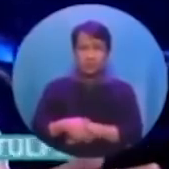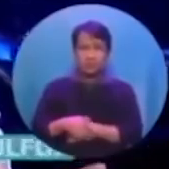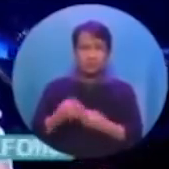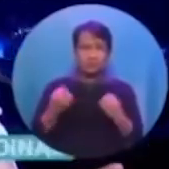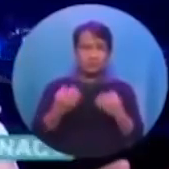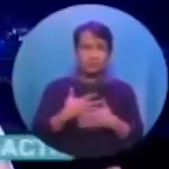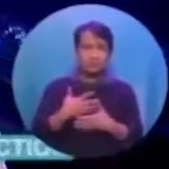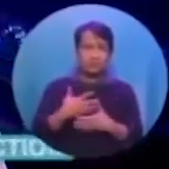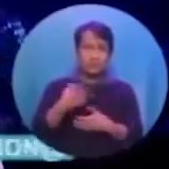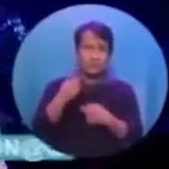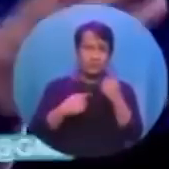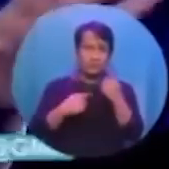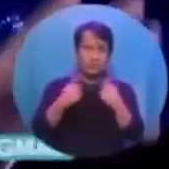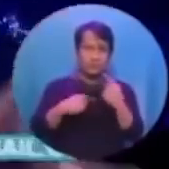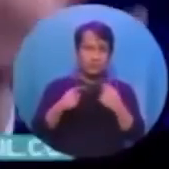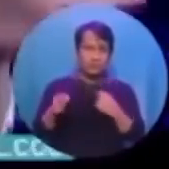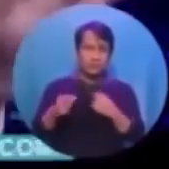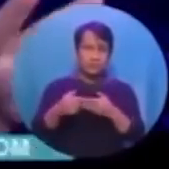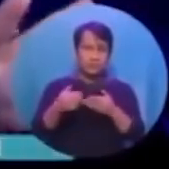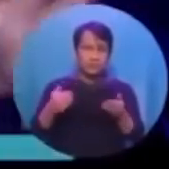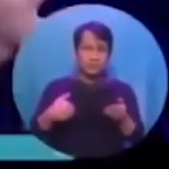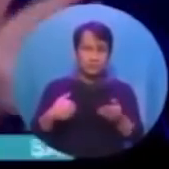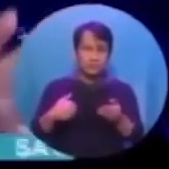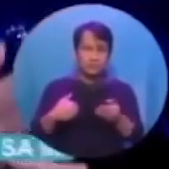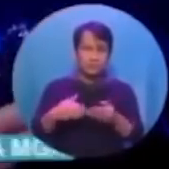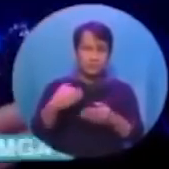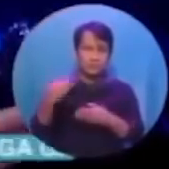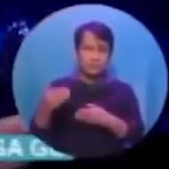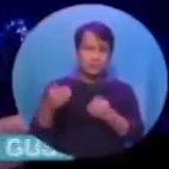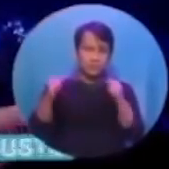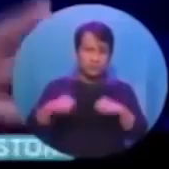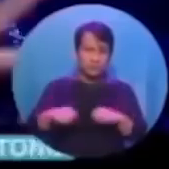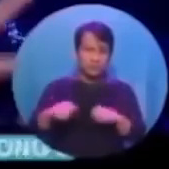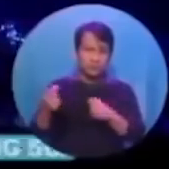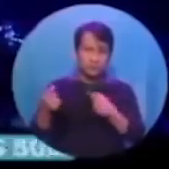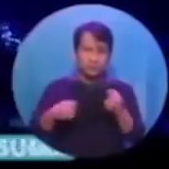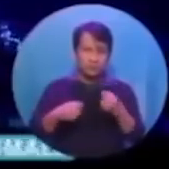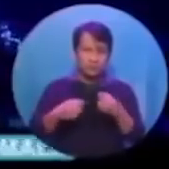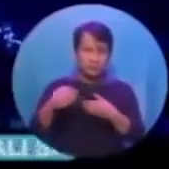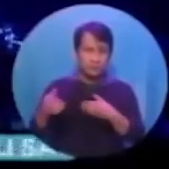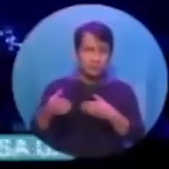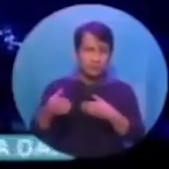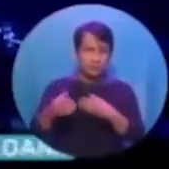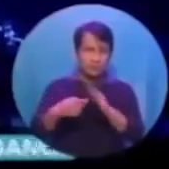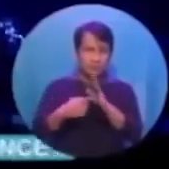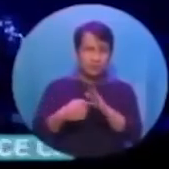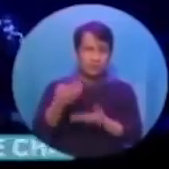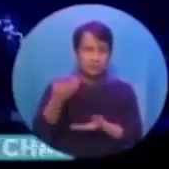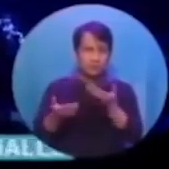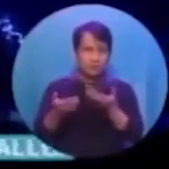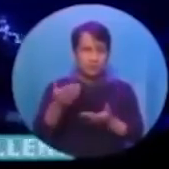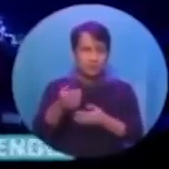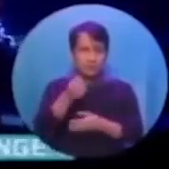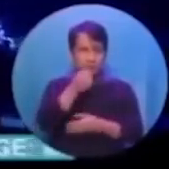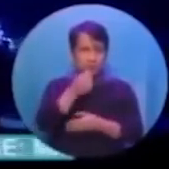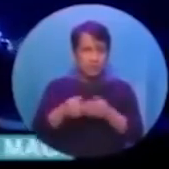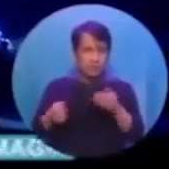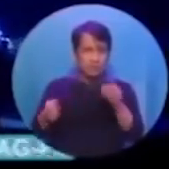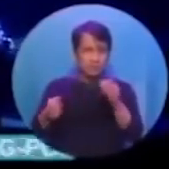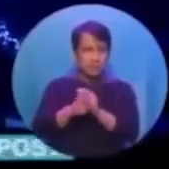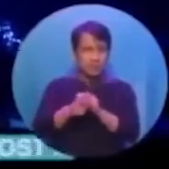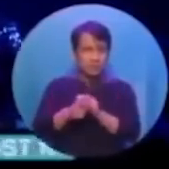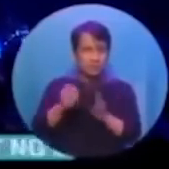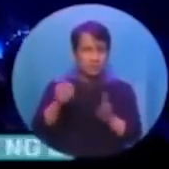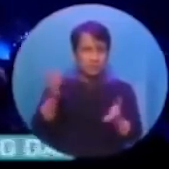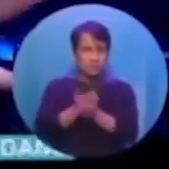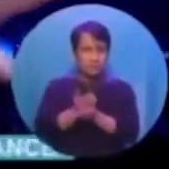nakakakilabot naman yung iyak ni nanay. And sana po, magawan daw ng paraan. Ay, yung iba naman sinasabi, baka raw may pinagtatakpan, kaya raw